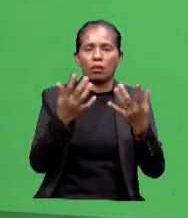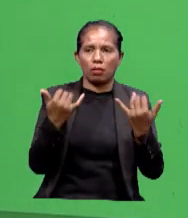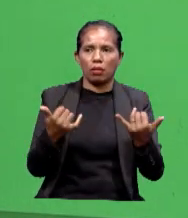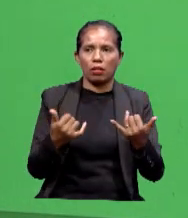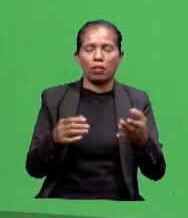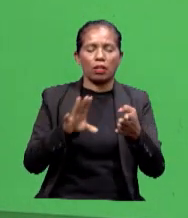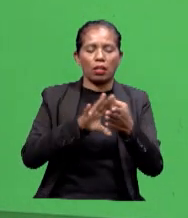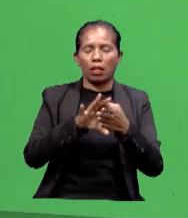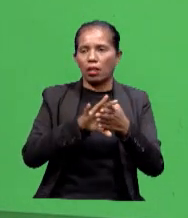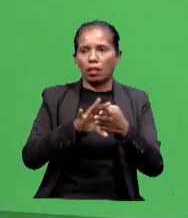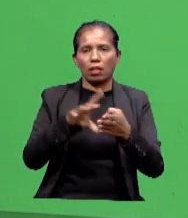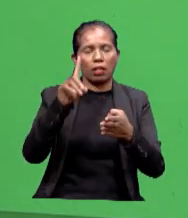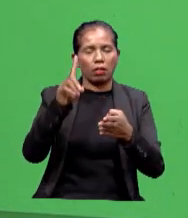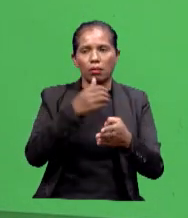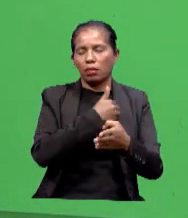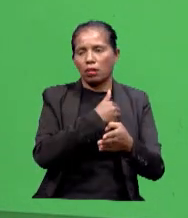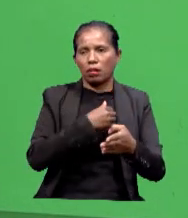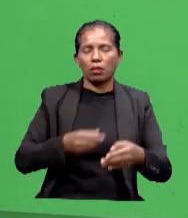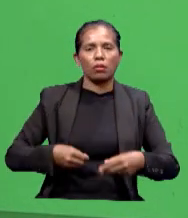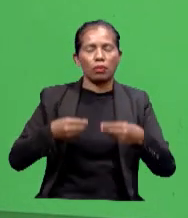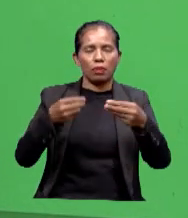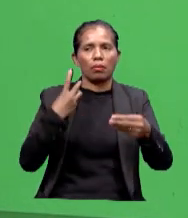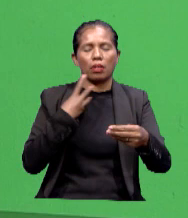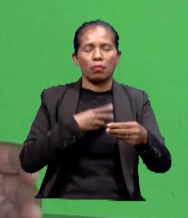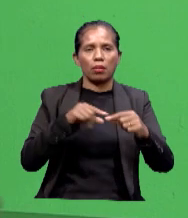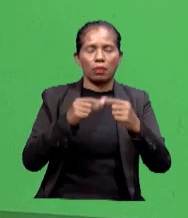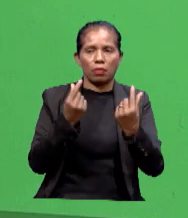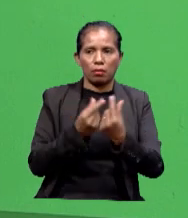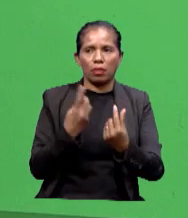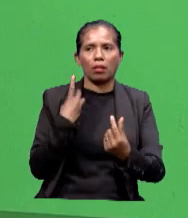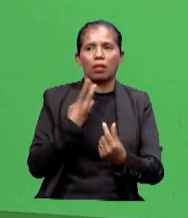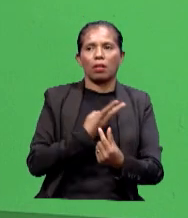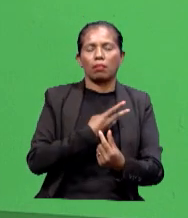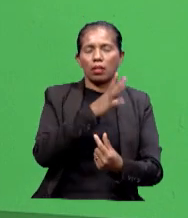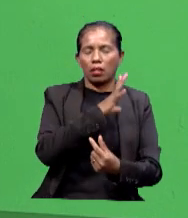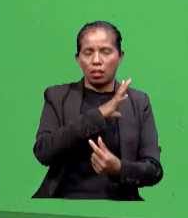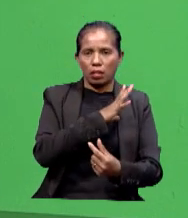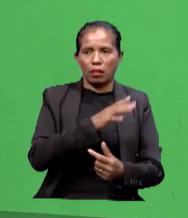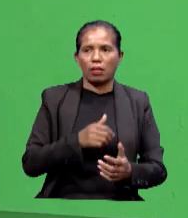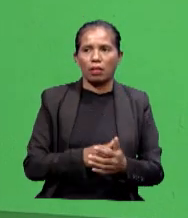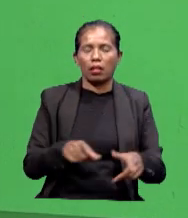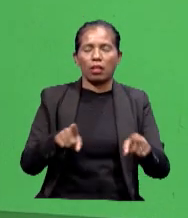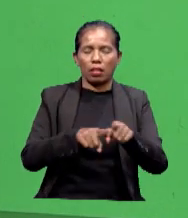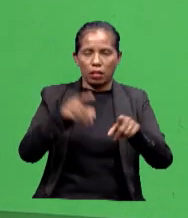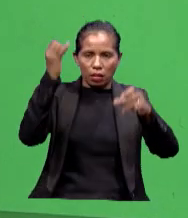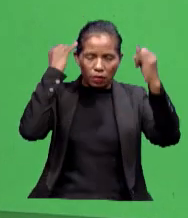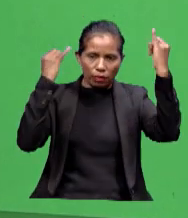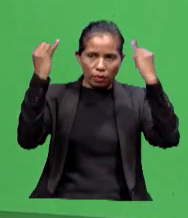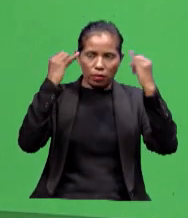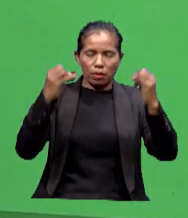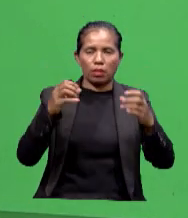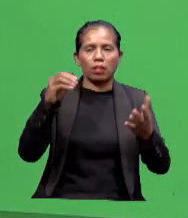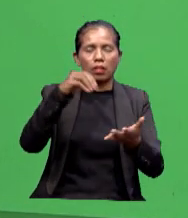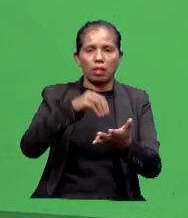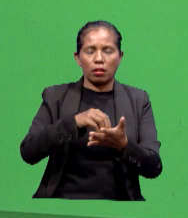konviti idamos sidak fo bami gulubu sira be ami hen hela anesa informasaun ne be maga spaila